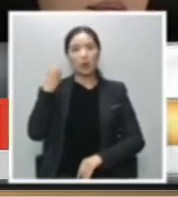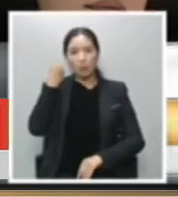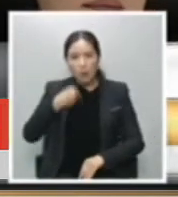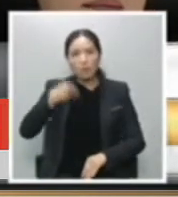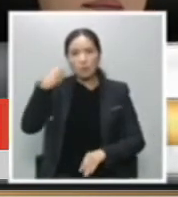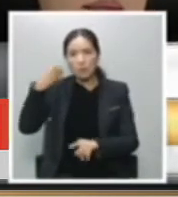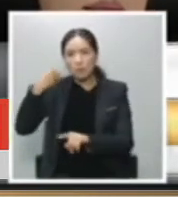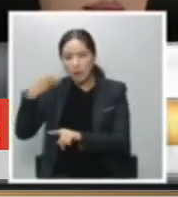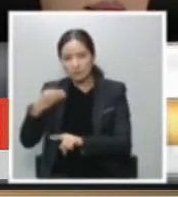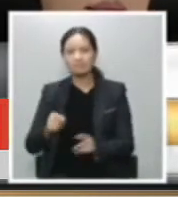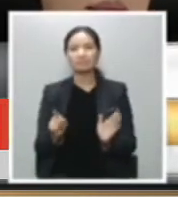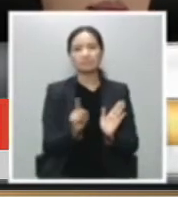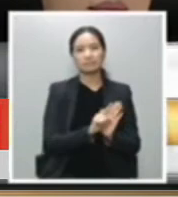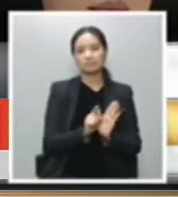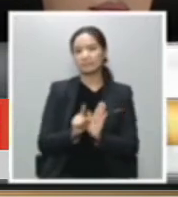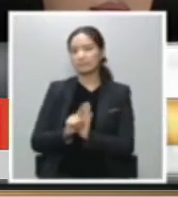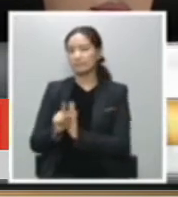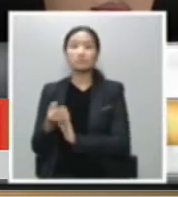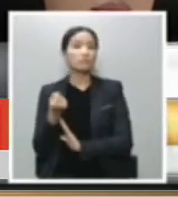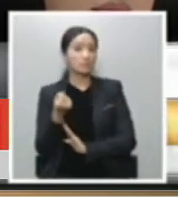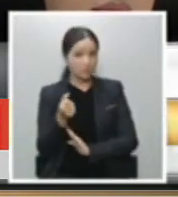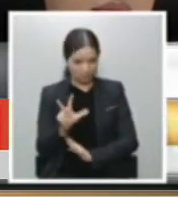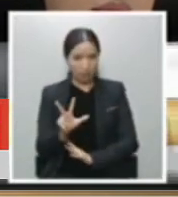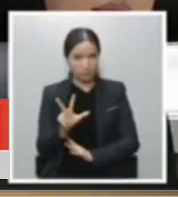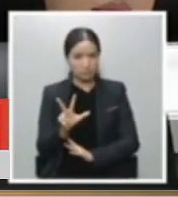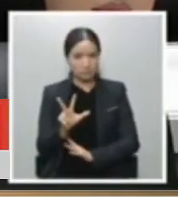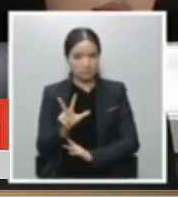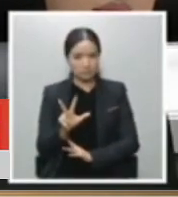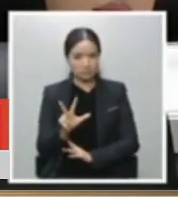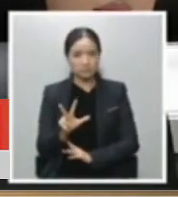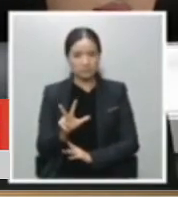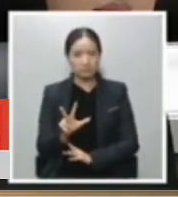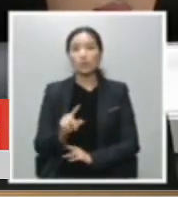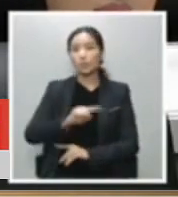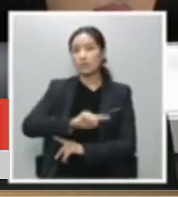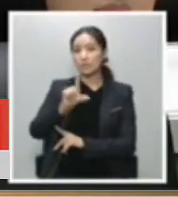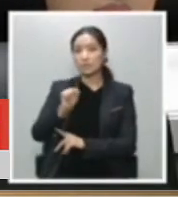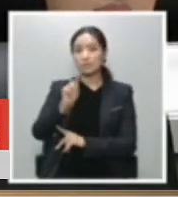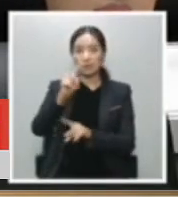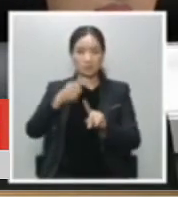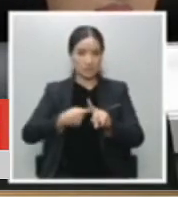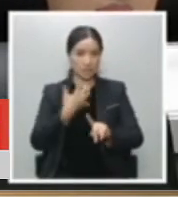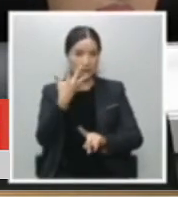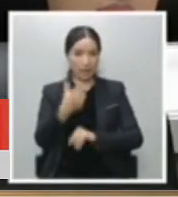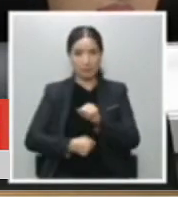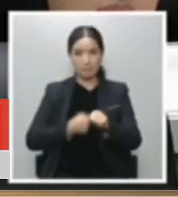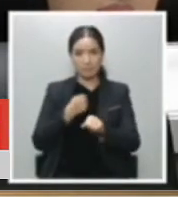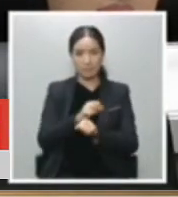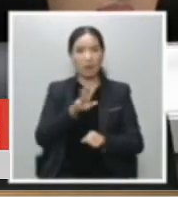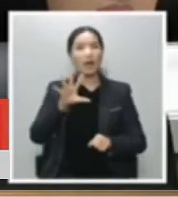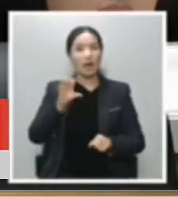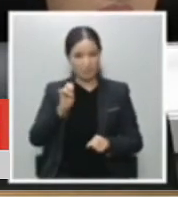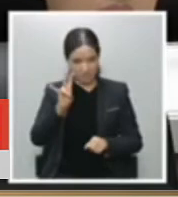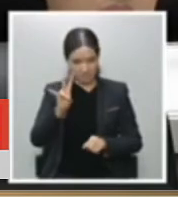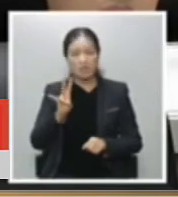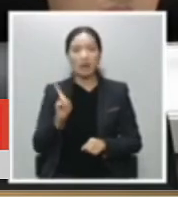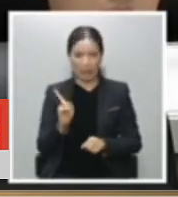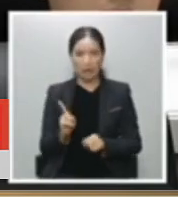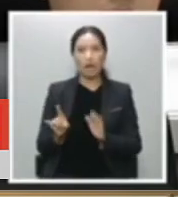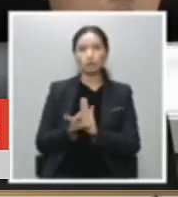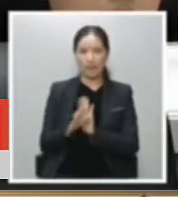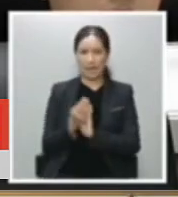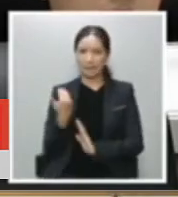ยค่ะ13ครั้งล่าสุด22พฤษภาคม2557เกิดรัฐประห